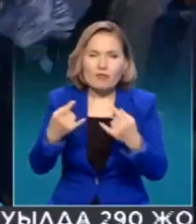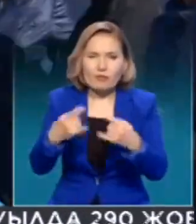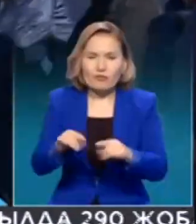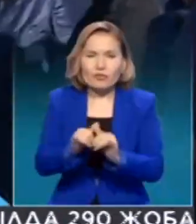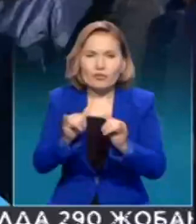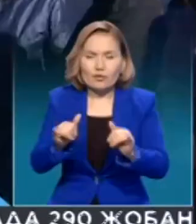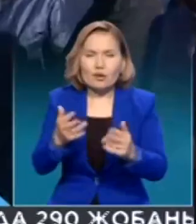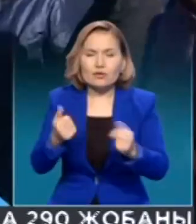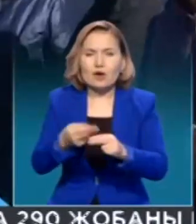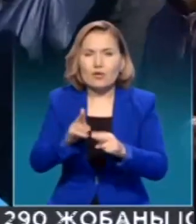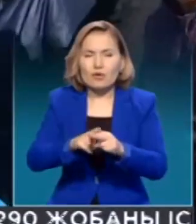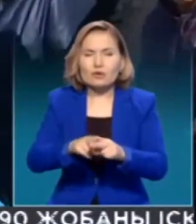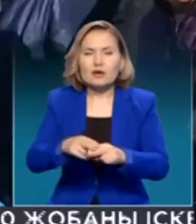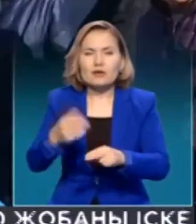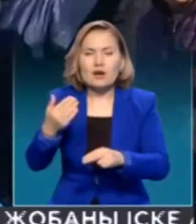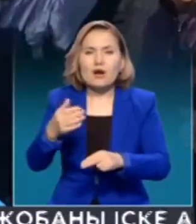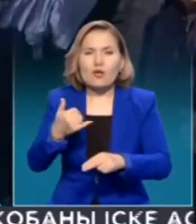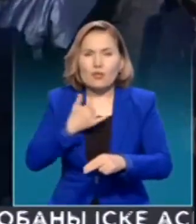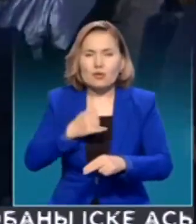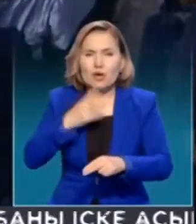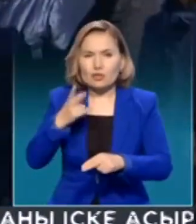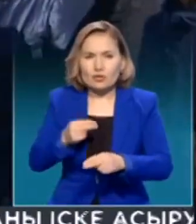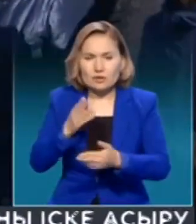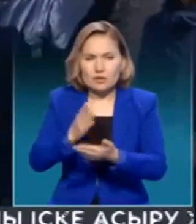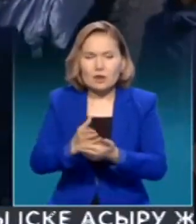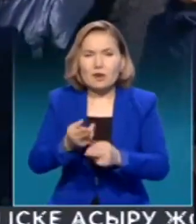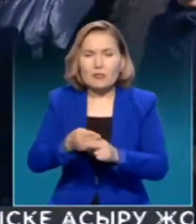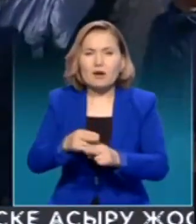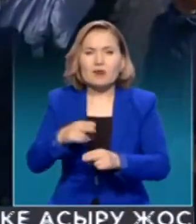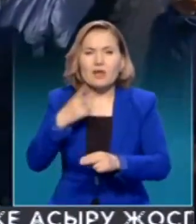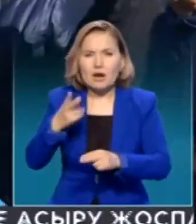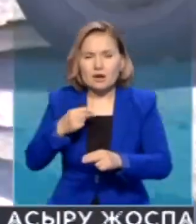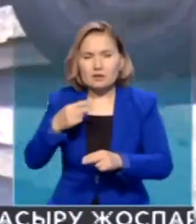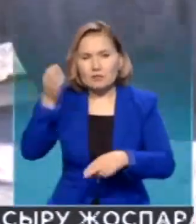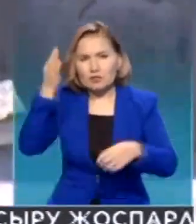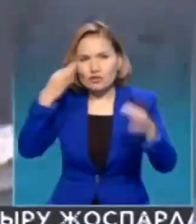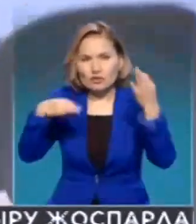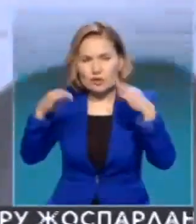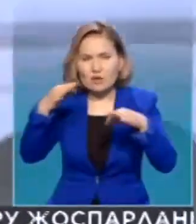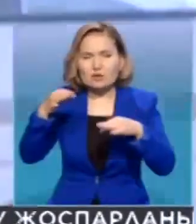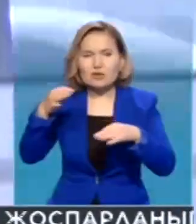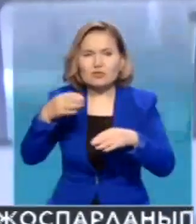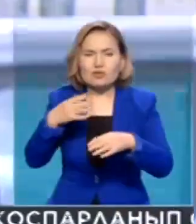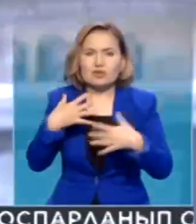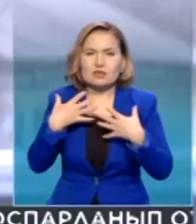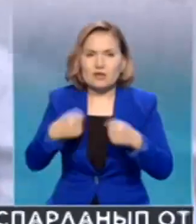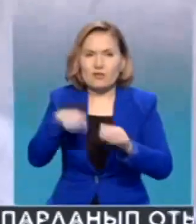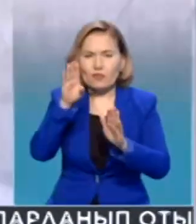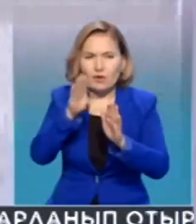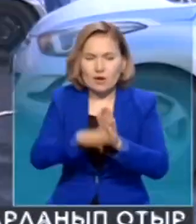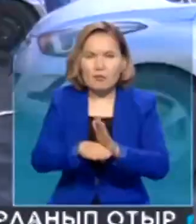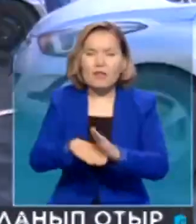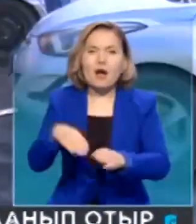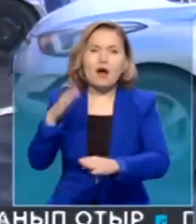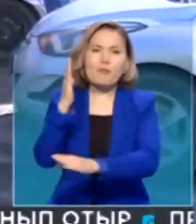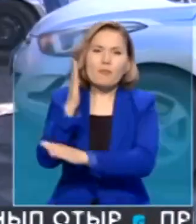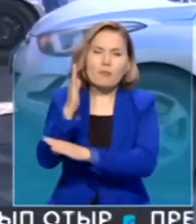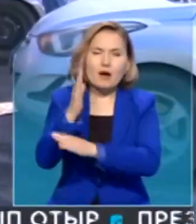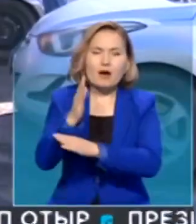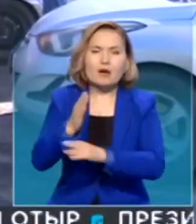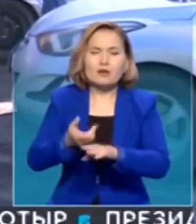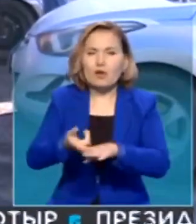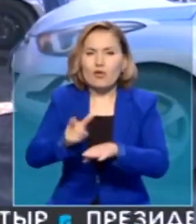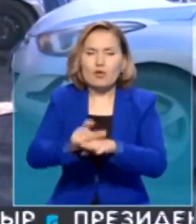жатыр. 15 жасар подросток қызым бар. Колледжде оқиды. Ол қызымның да шашы түсіп жатыр. Бағаналардың кейбірі құлауға шақ тұр. Жауаптылар оны